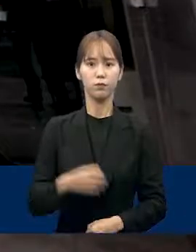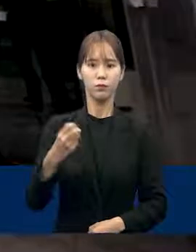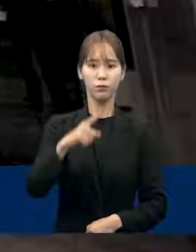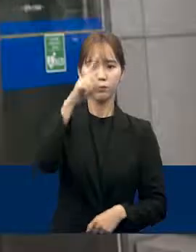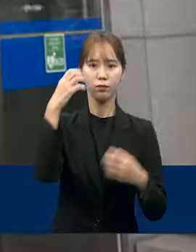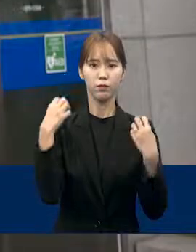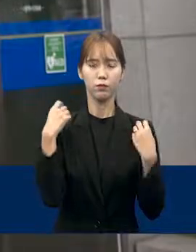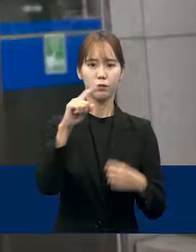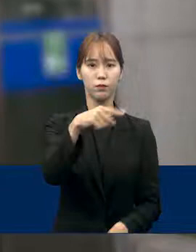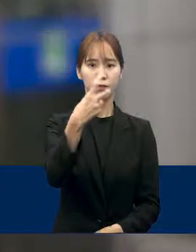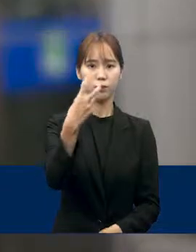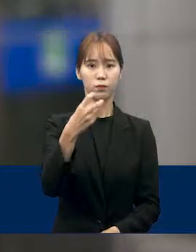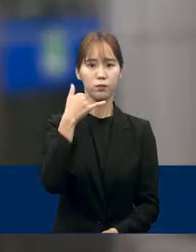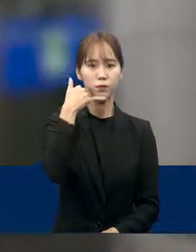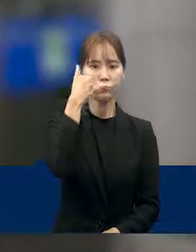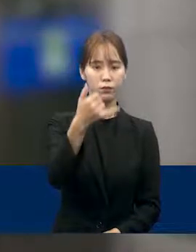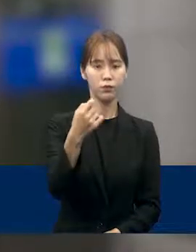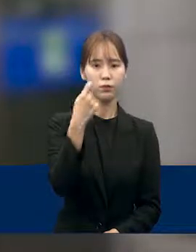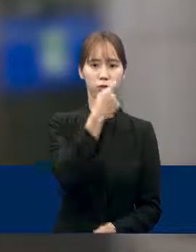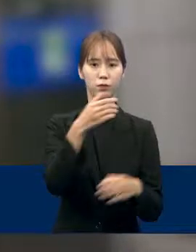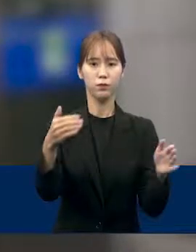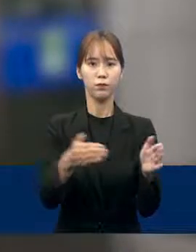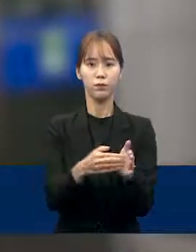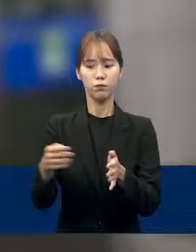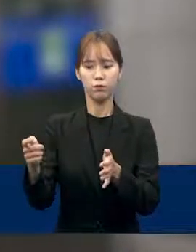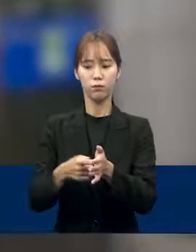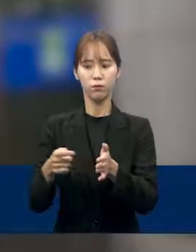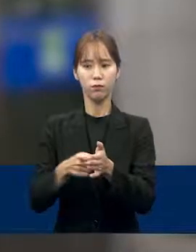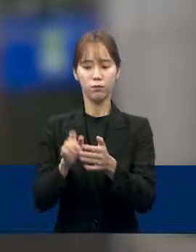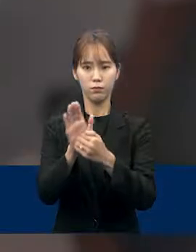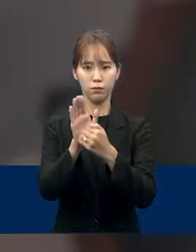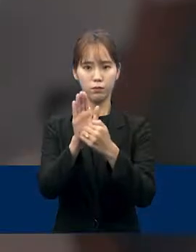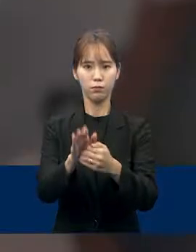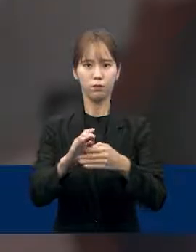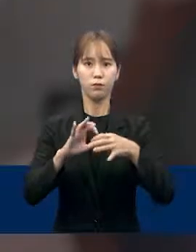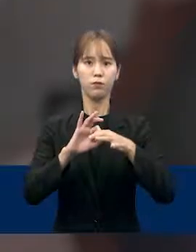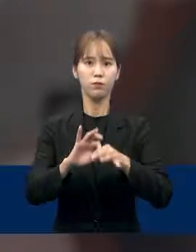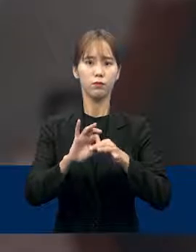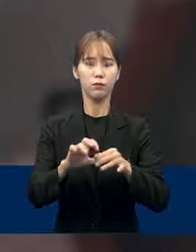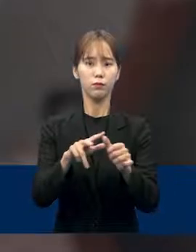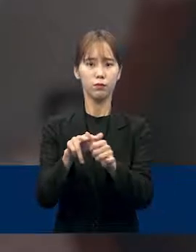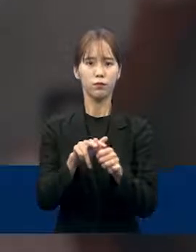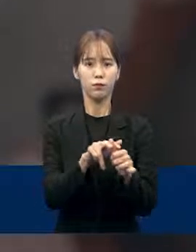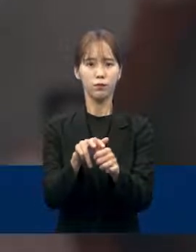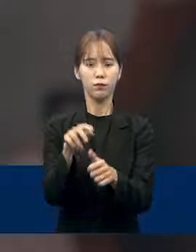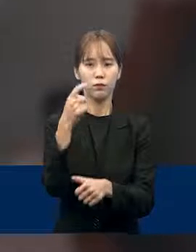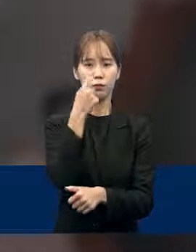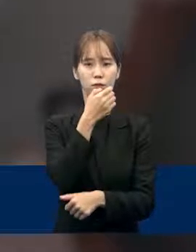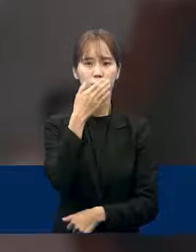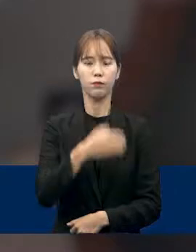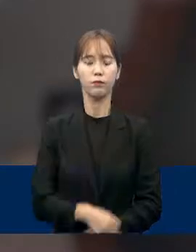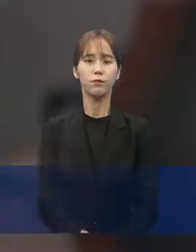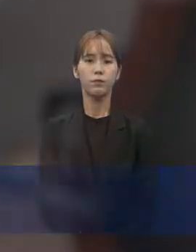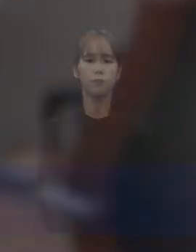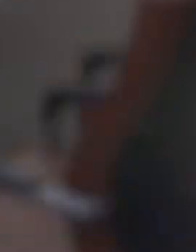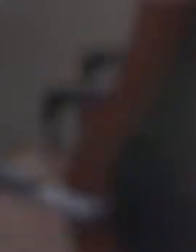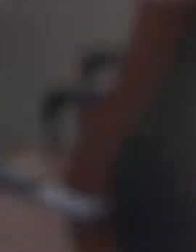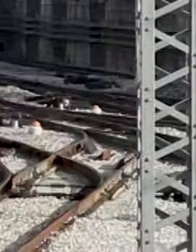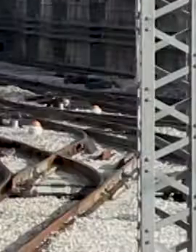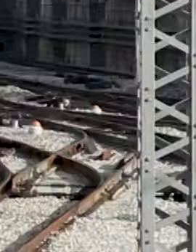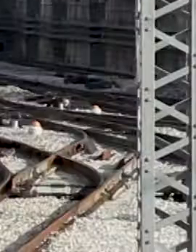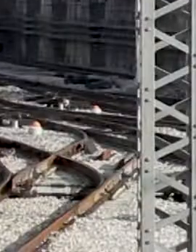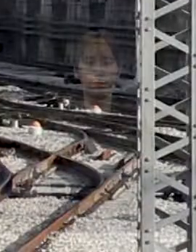120 다산콜센터, 응급의료정보센터를 통해서도 응급상황 대처 방법과 응급의료정보를 확인할 수 있습니다.